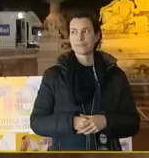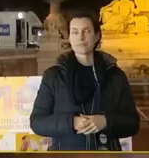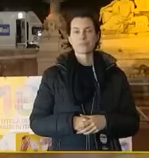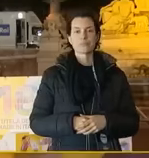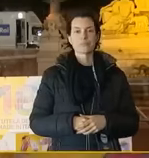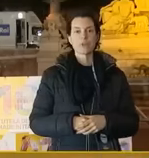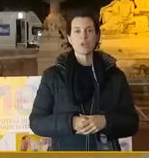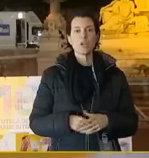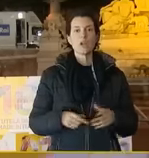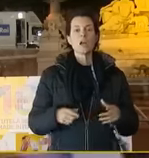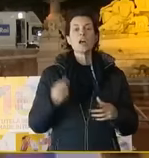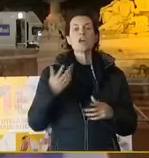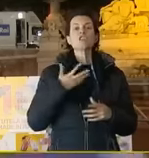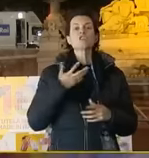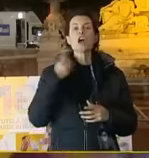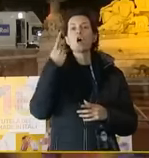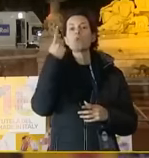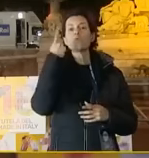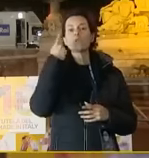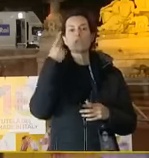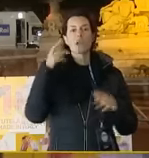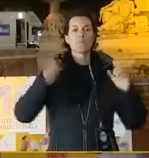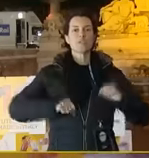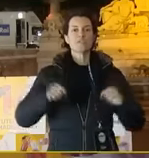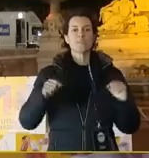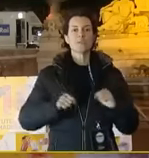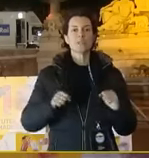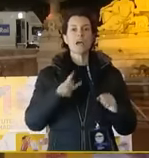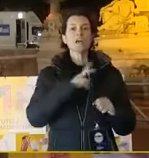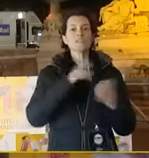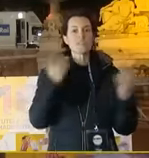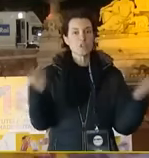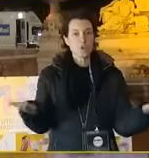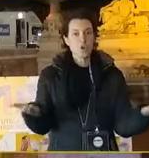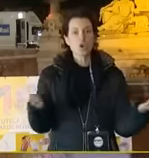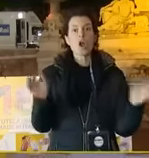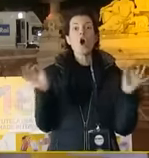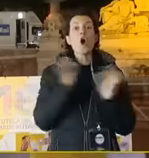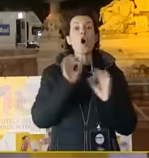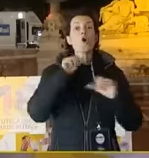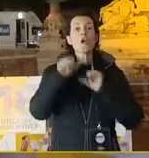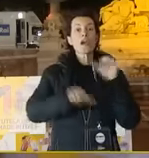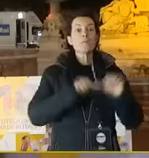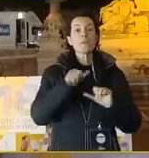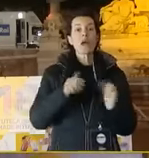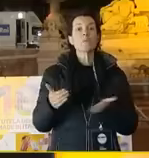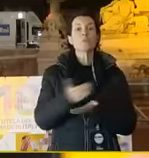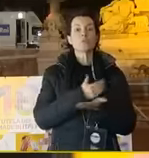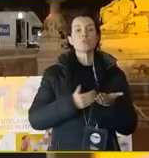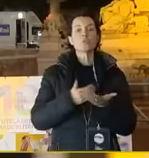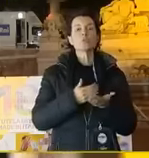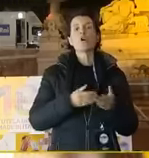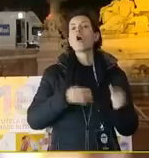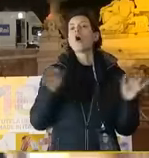Abbiamo una sola possibilità, signori. O cambiamo tutto, o tutto si ripete.